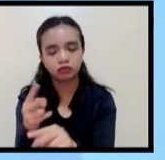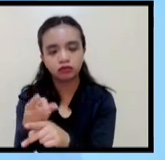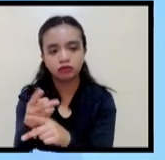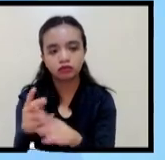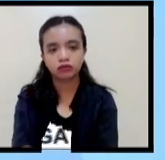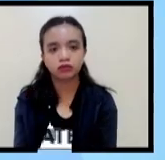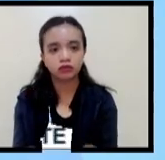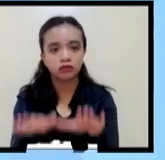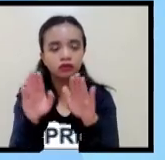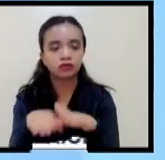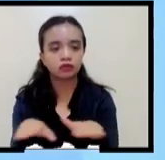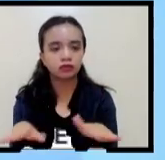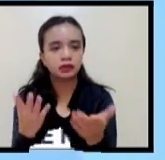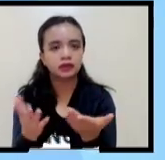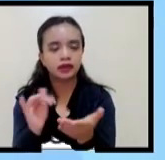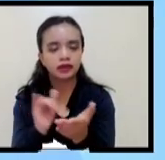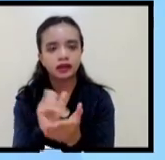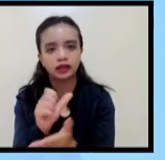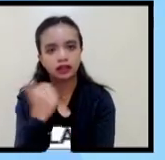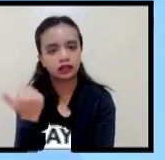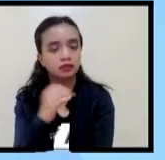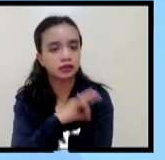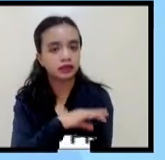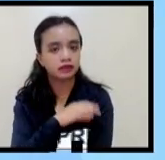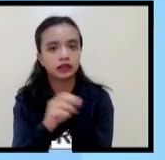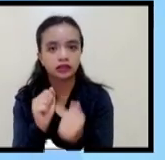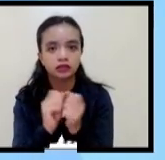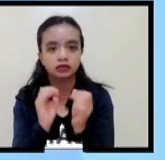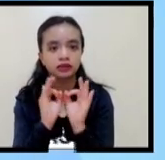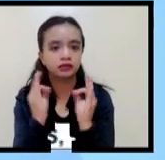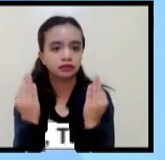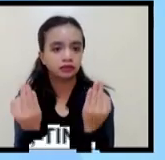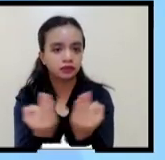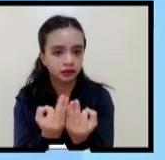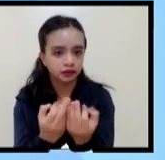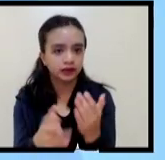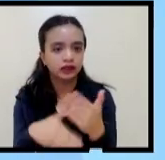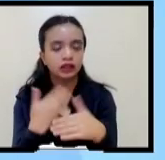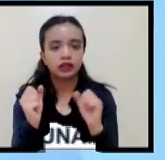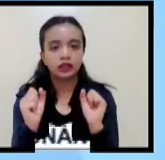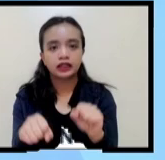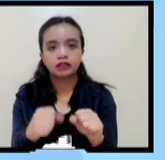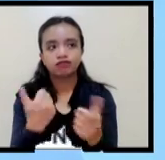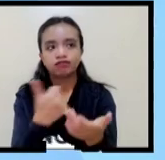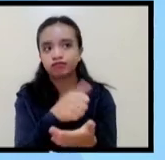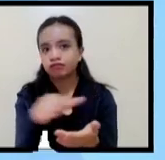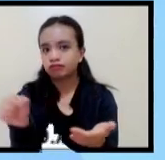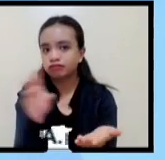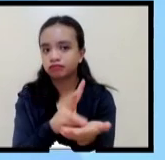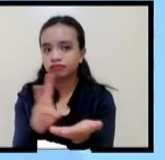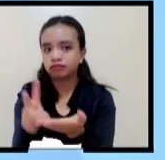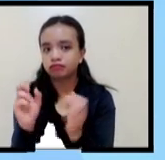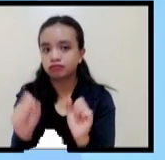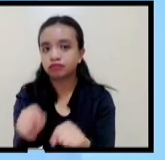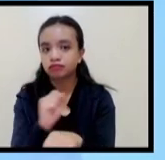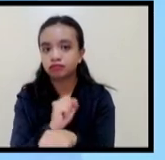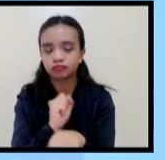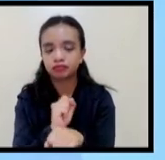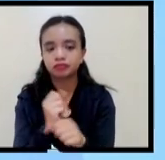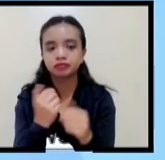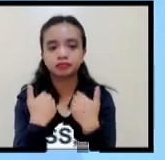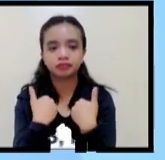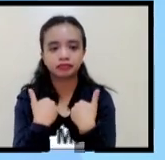that's another benefit na mas nakakasama mo yung family mo. And also you can work anywhere. Pwede kang, meron akong